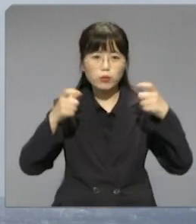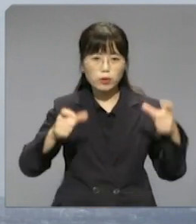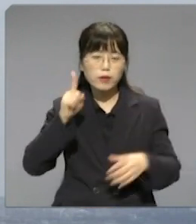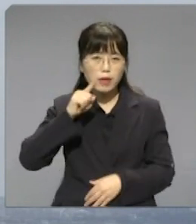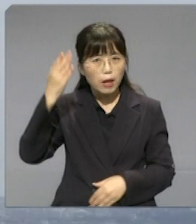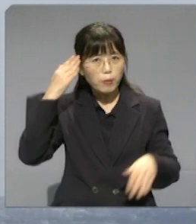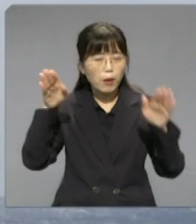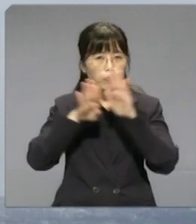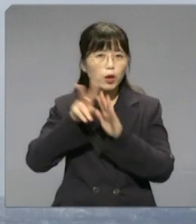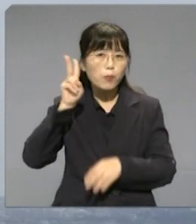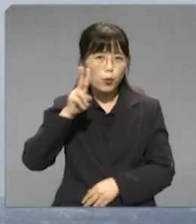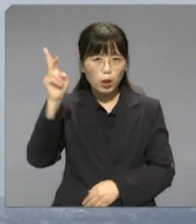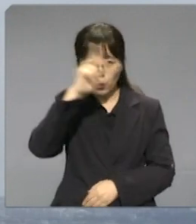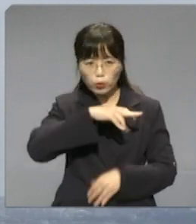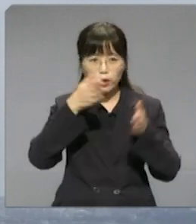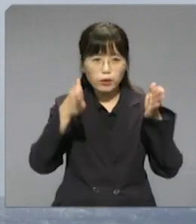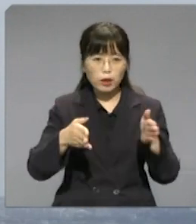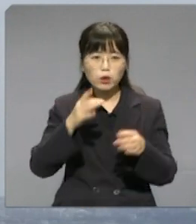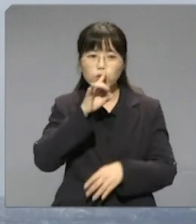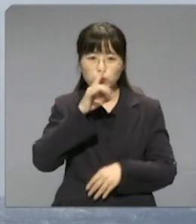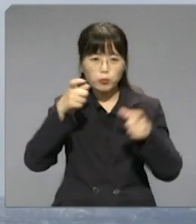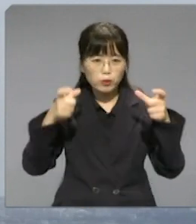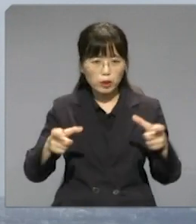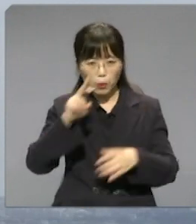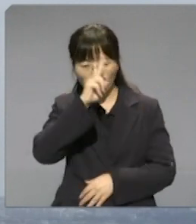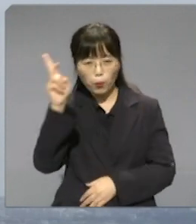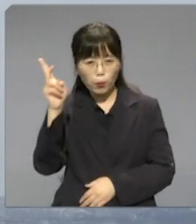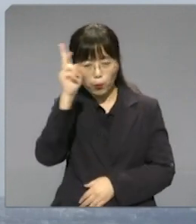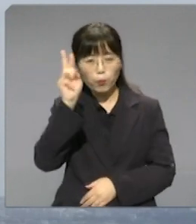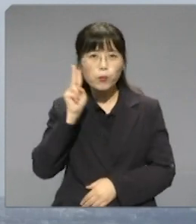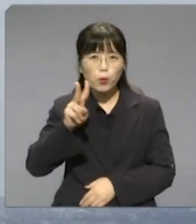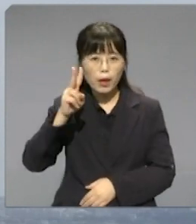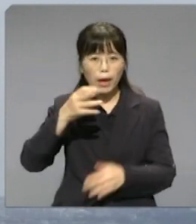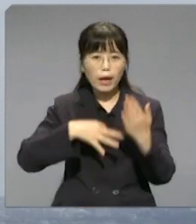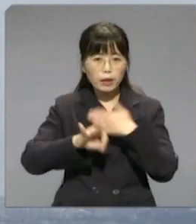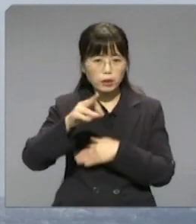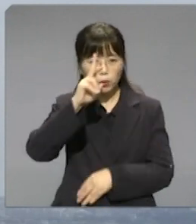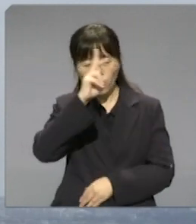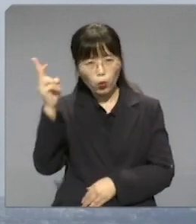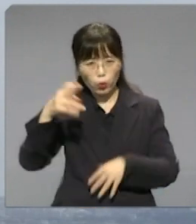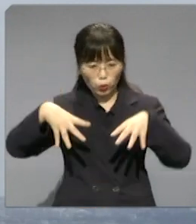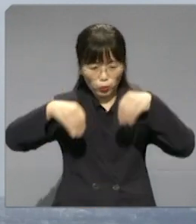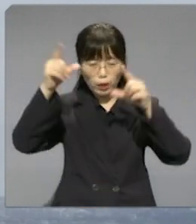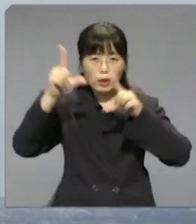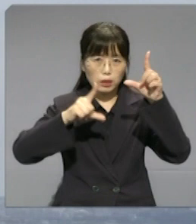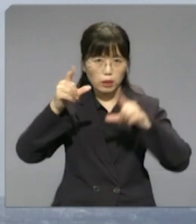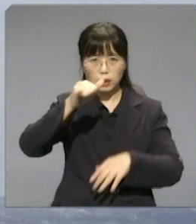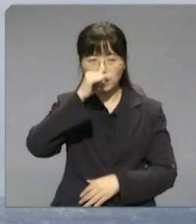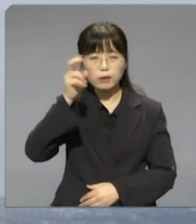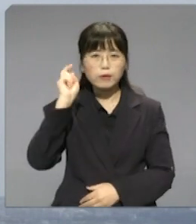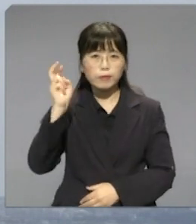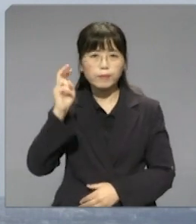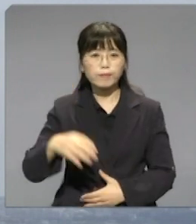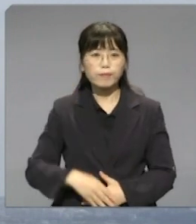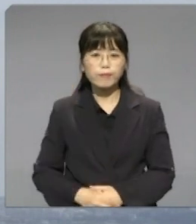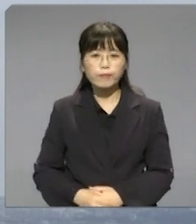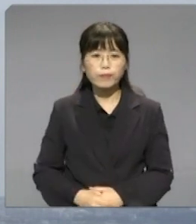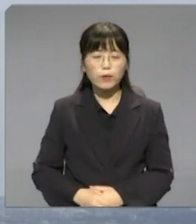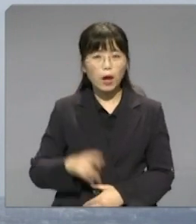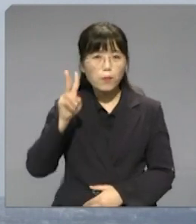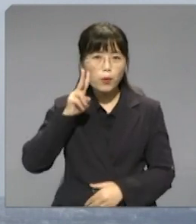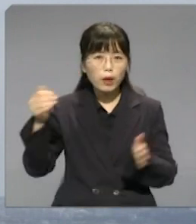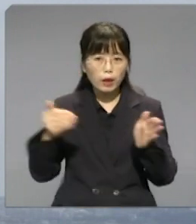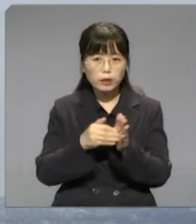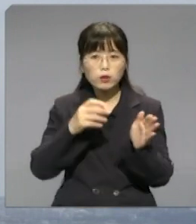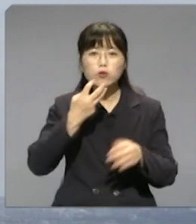내일 밤부터 모레 오전 사이, 중부지방은 모레 아침부터 오후 사이에 소강 상태를 보이는 곳이 많겠습니다.